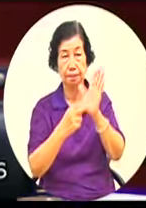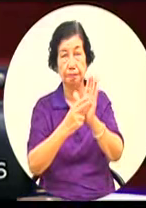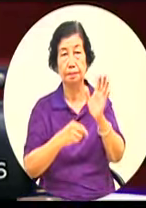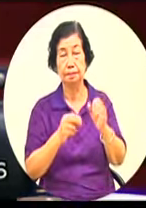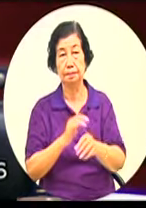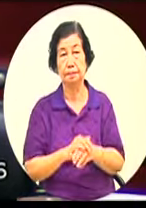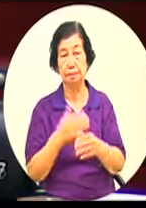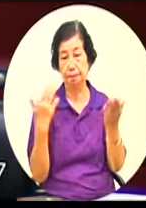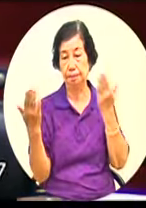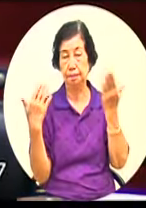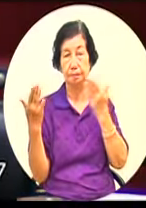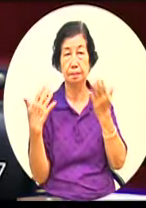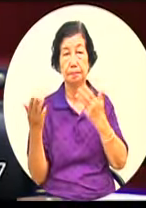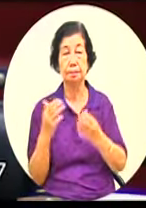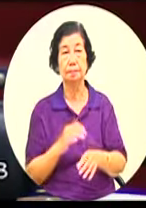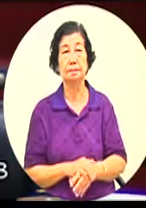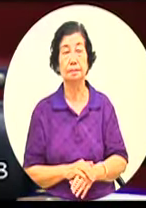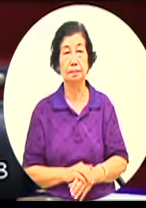好？